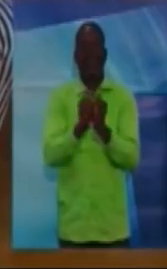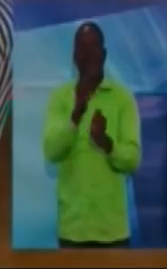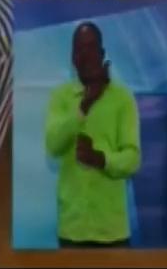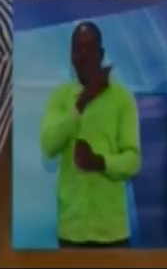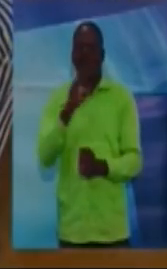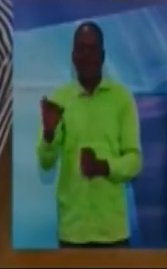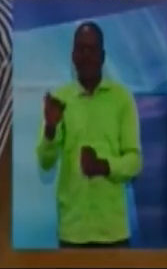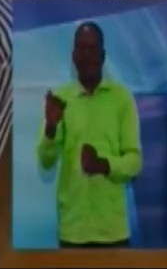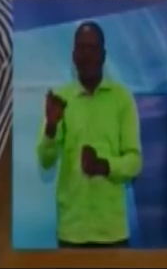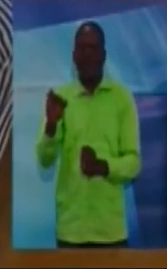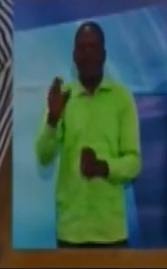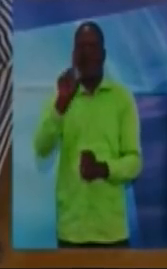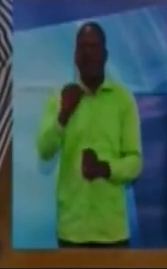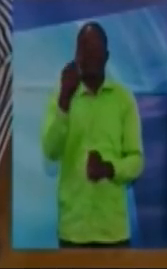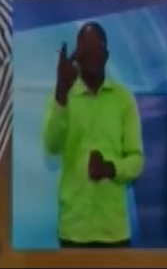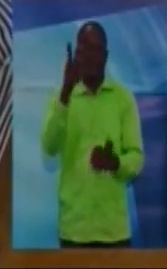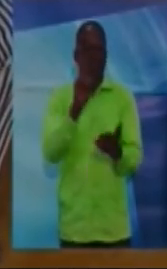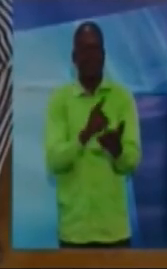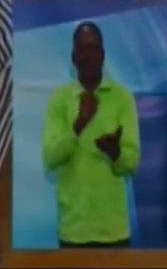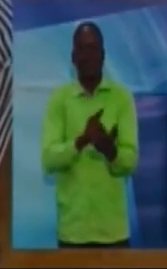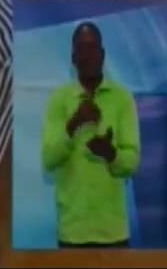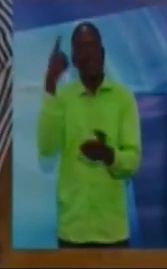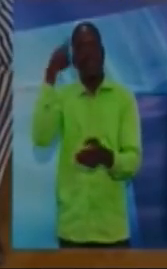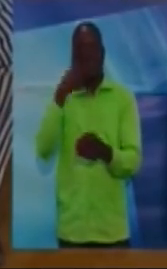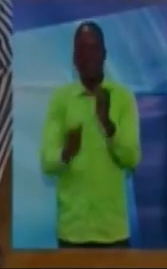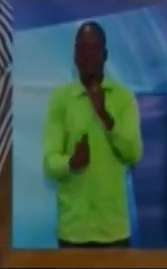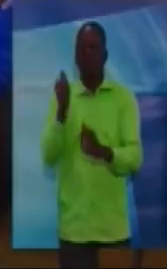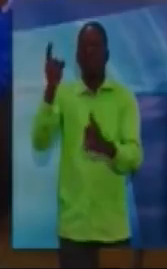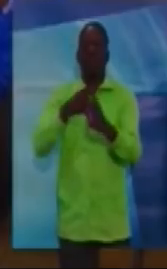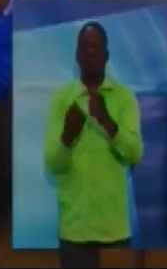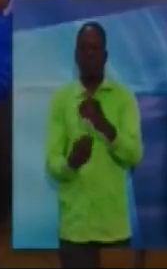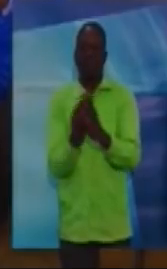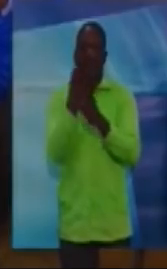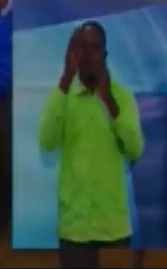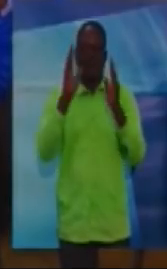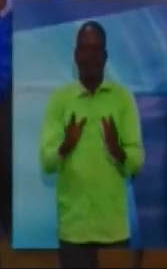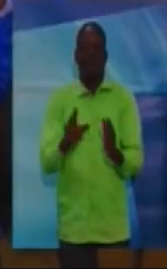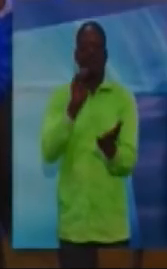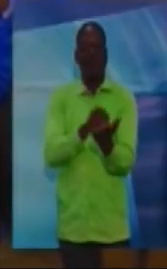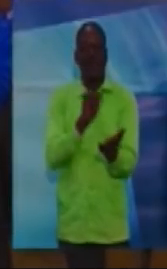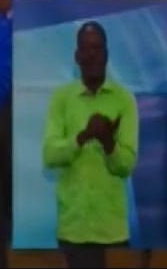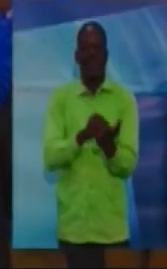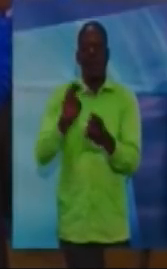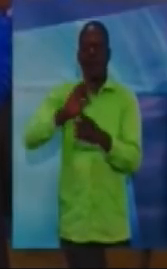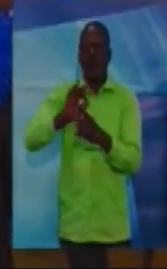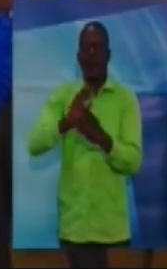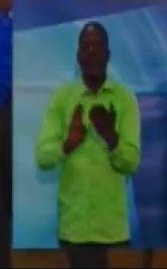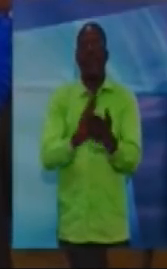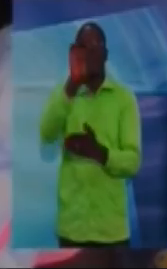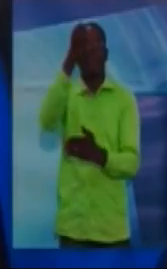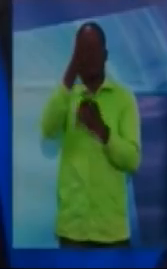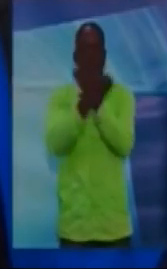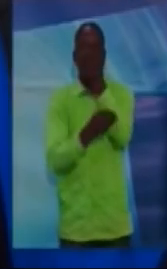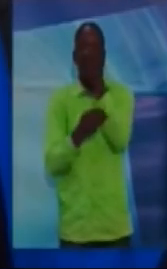Faso. 23 docteurs qui constituent la toute première promotion de médecins entièrement formés par l'université de